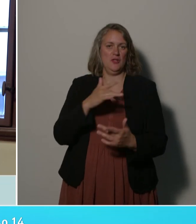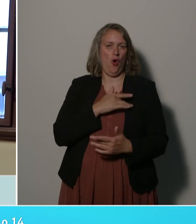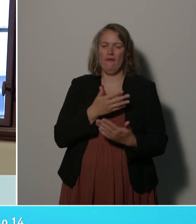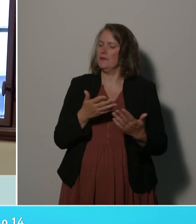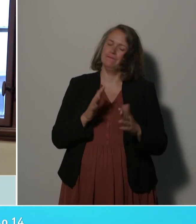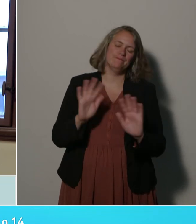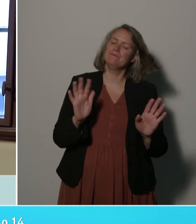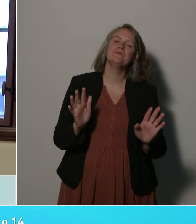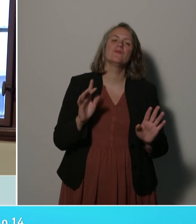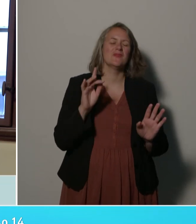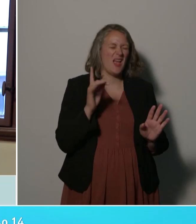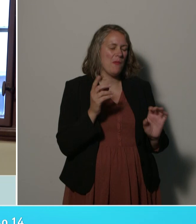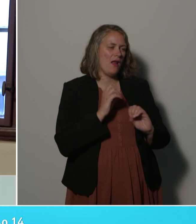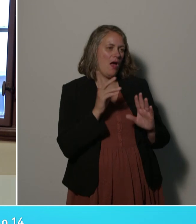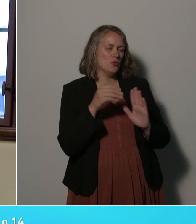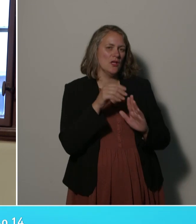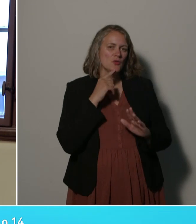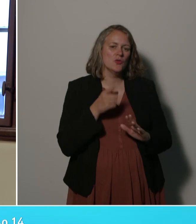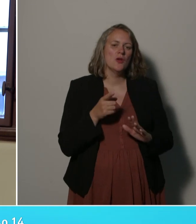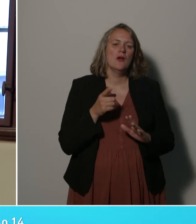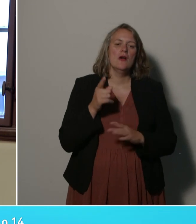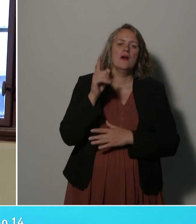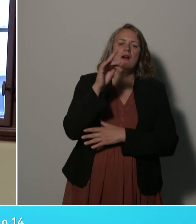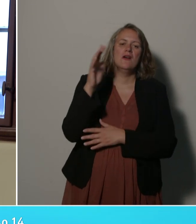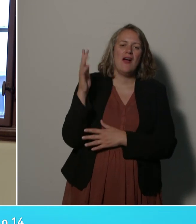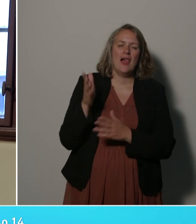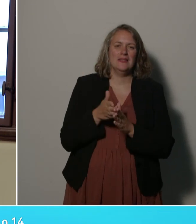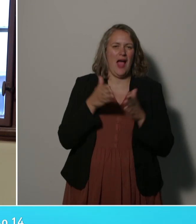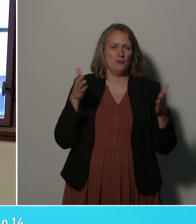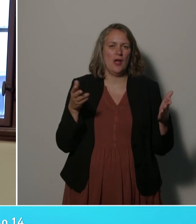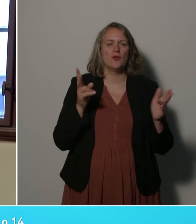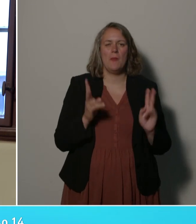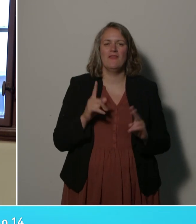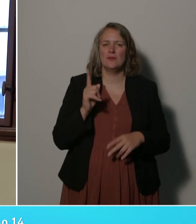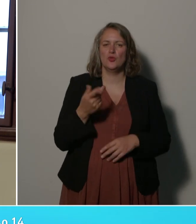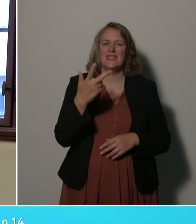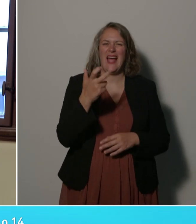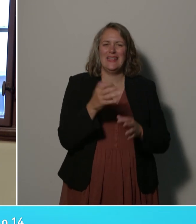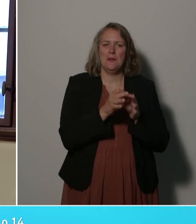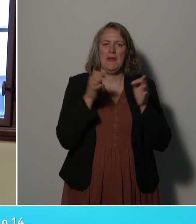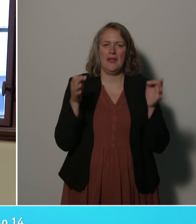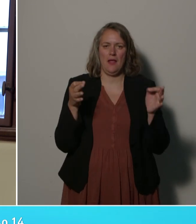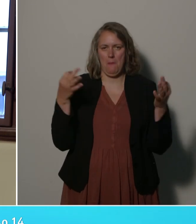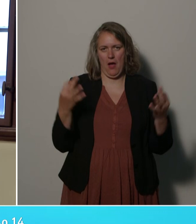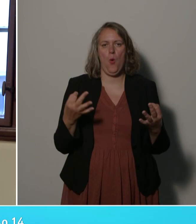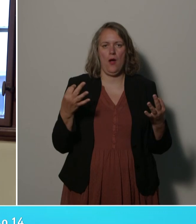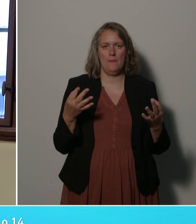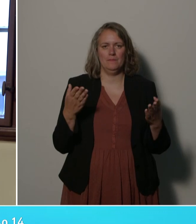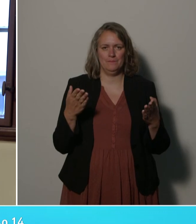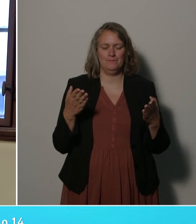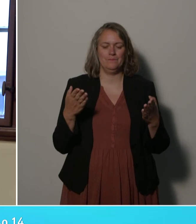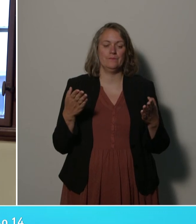aber es gibt einen Waldabstand von 30 Metern, der freizuhalten ist zur Bebauung. Und